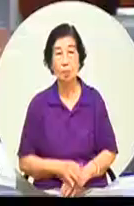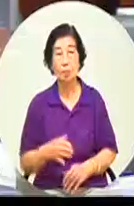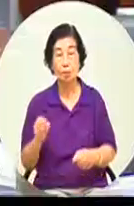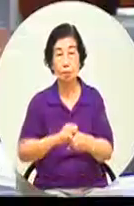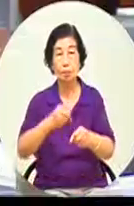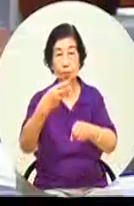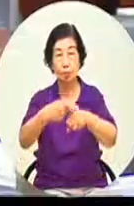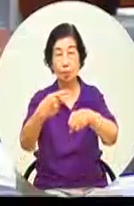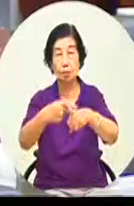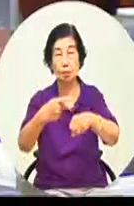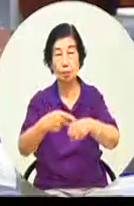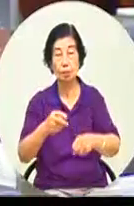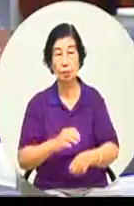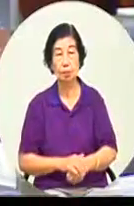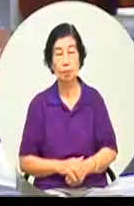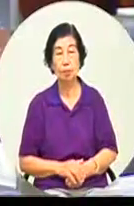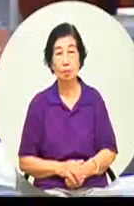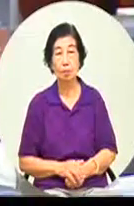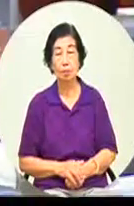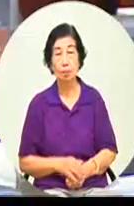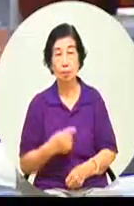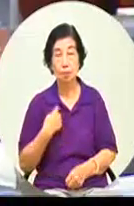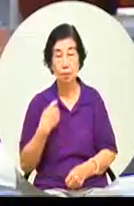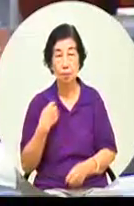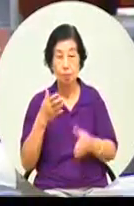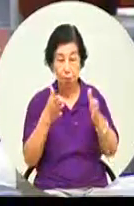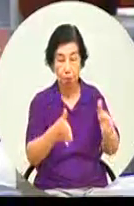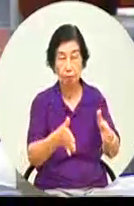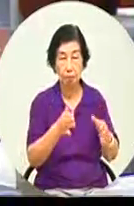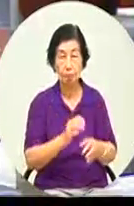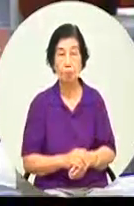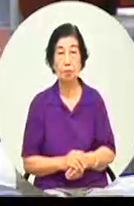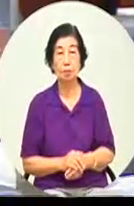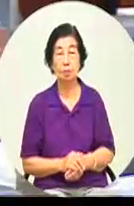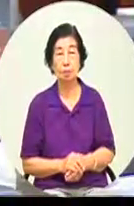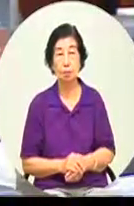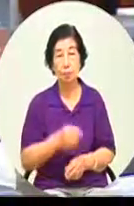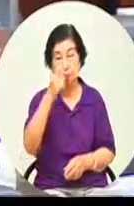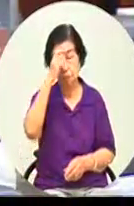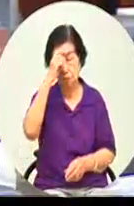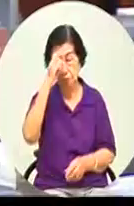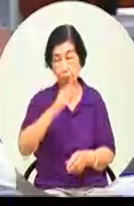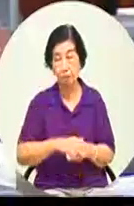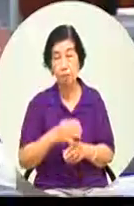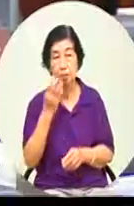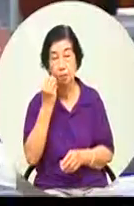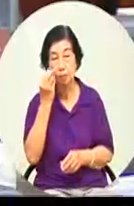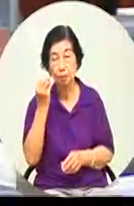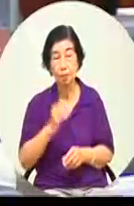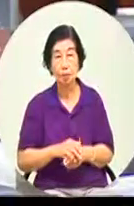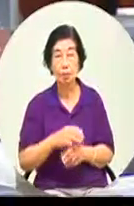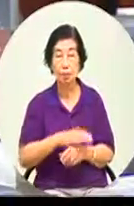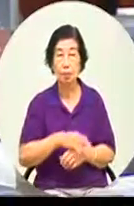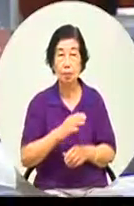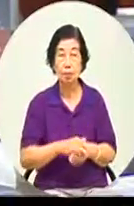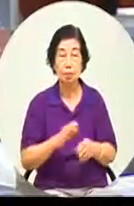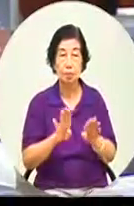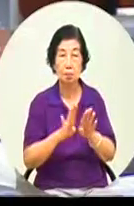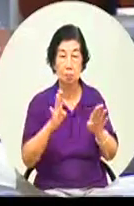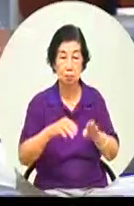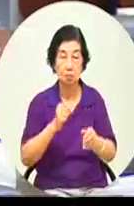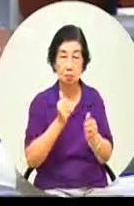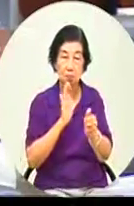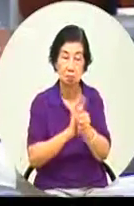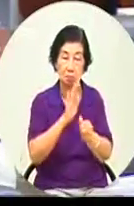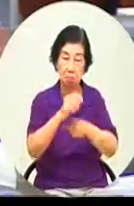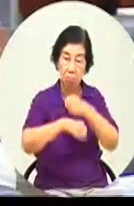好，那本席针对这一些就是要求我们观光局要动起来，让我们高雄